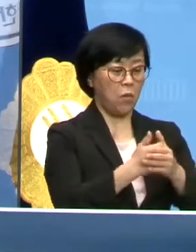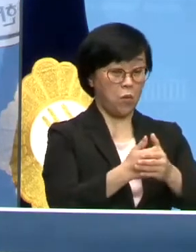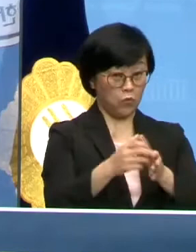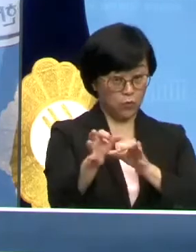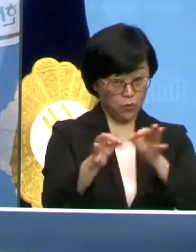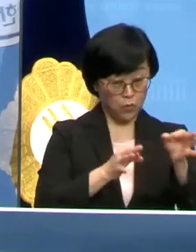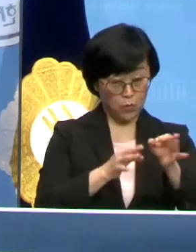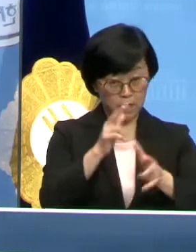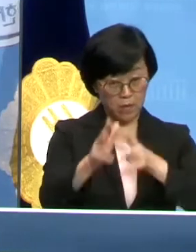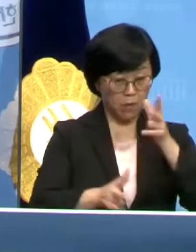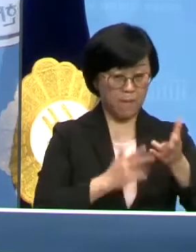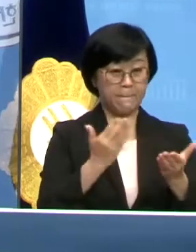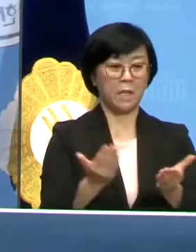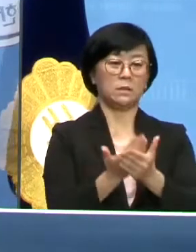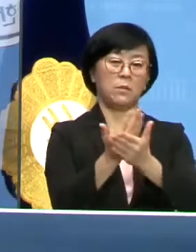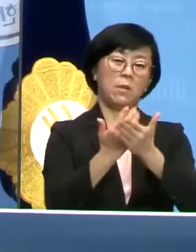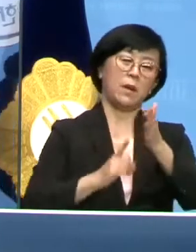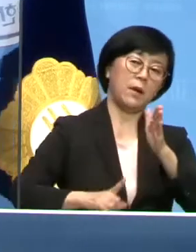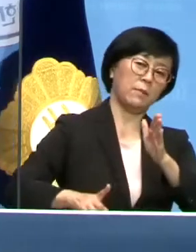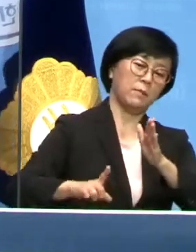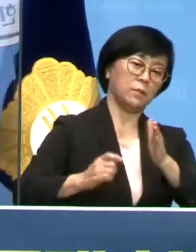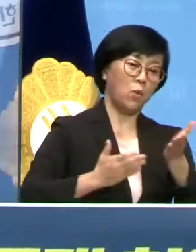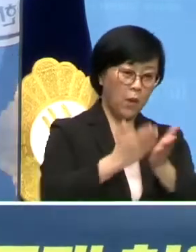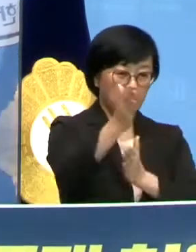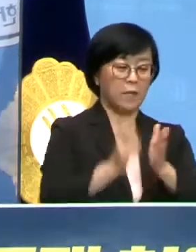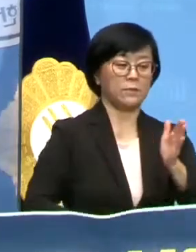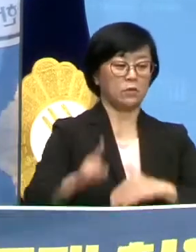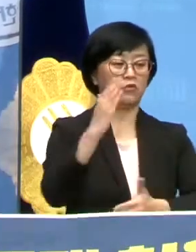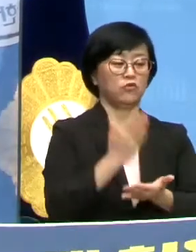통과시키는 데 앞장서 주시기 바랍니다